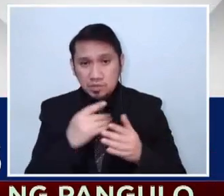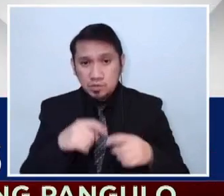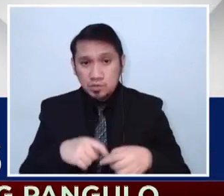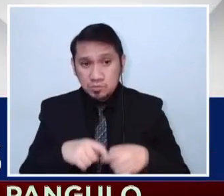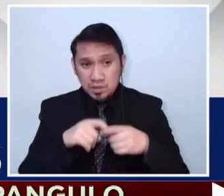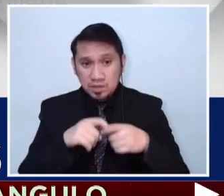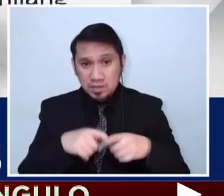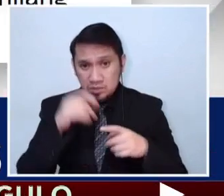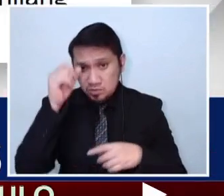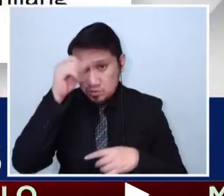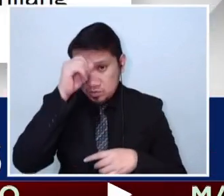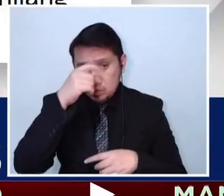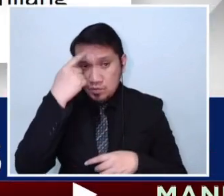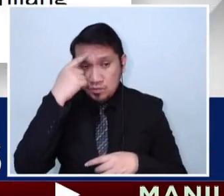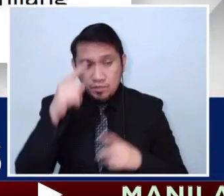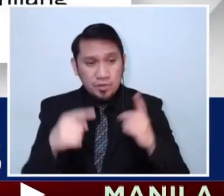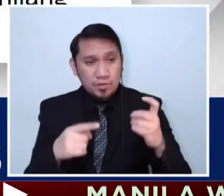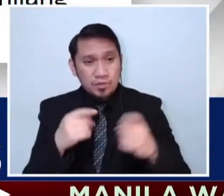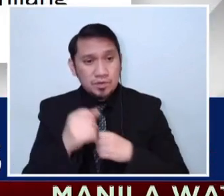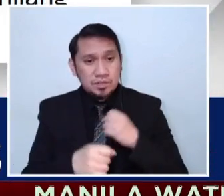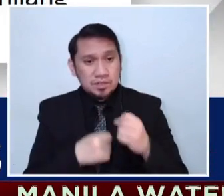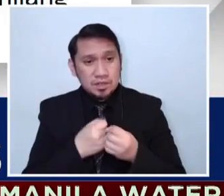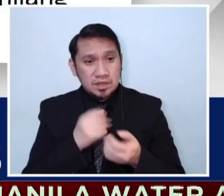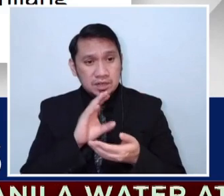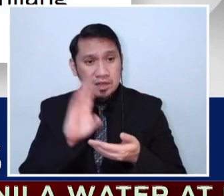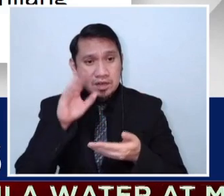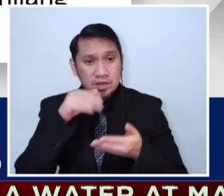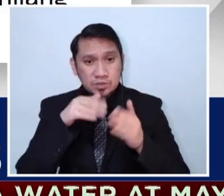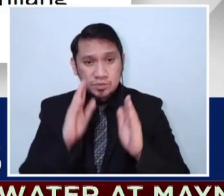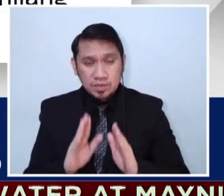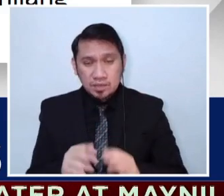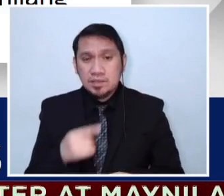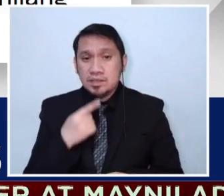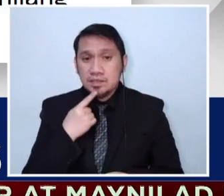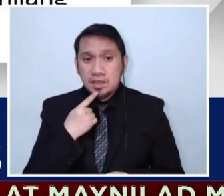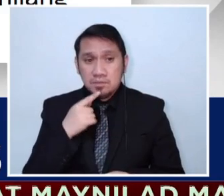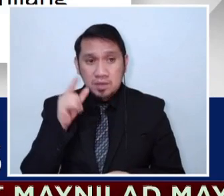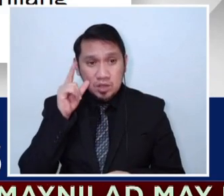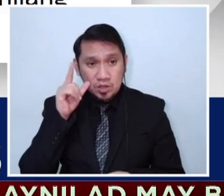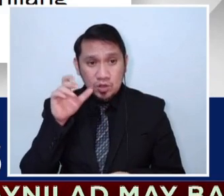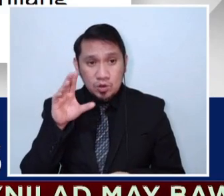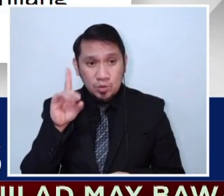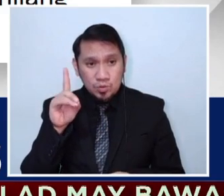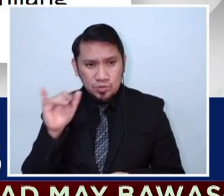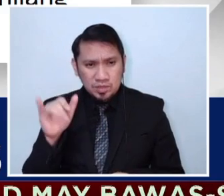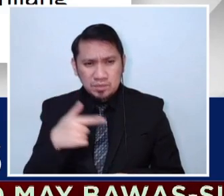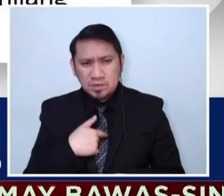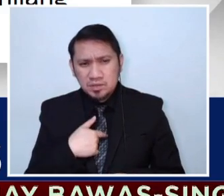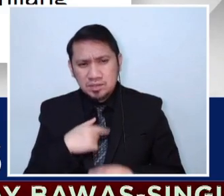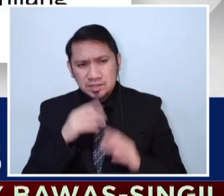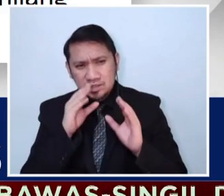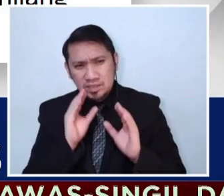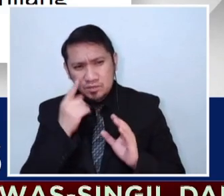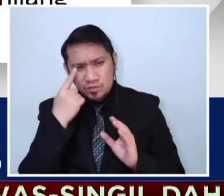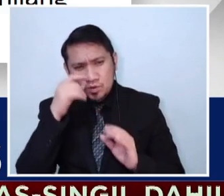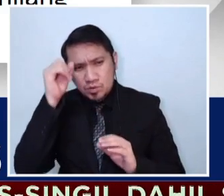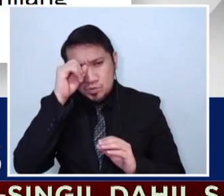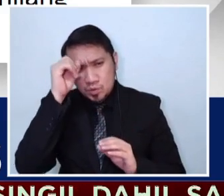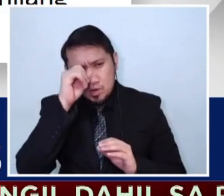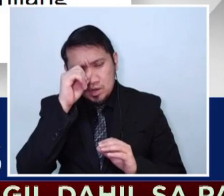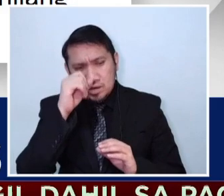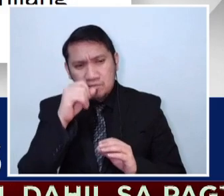para sa incoming first-year college students. Sabi po ni Carl Yodi, nalulungkot siya para sa mga eskolar ng bayan dahil